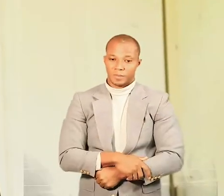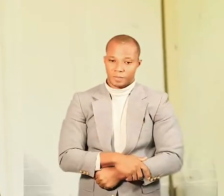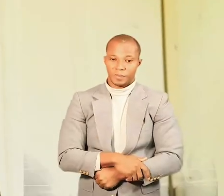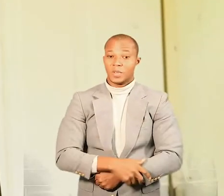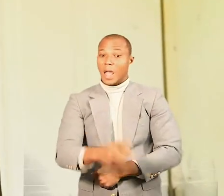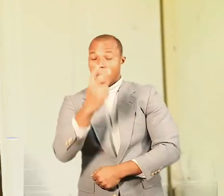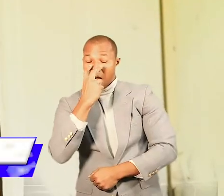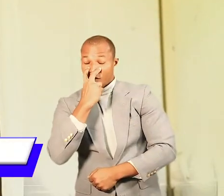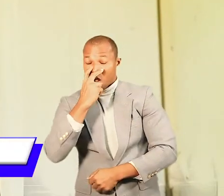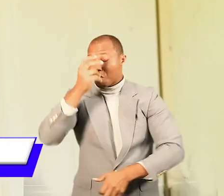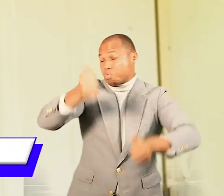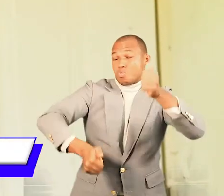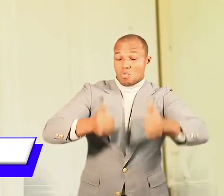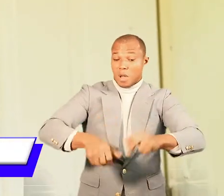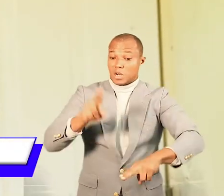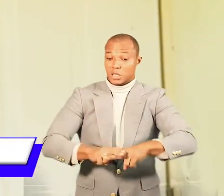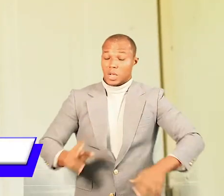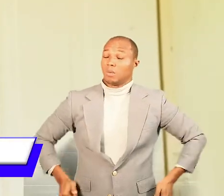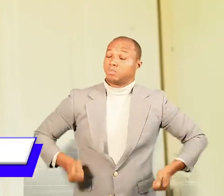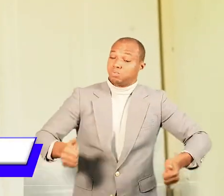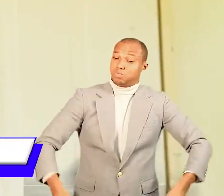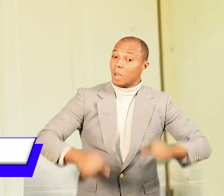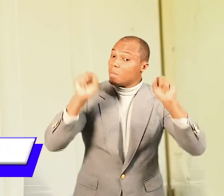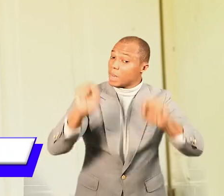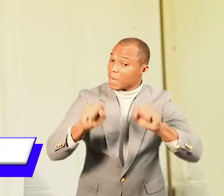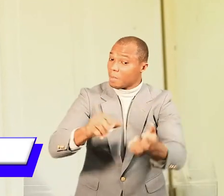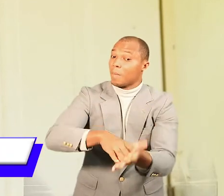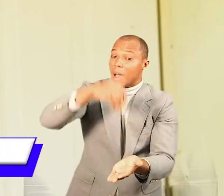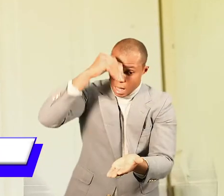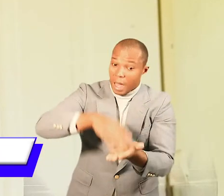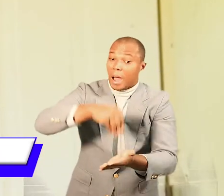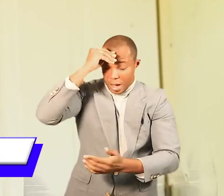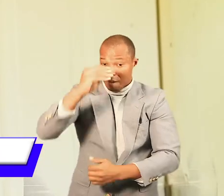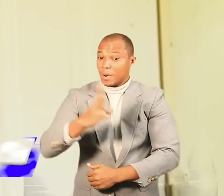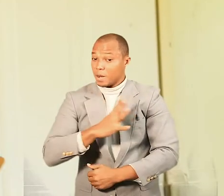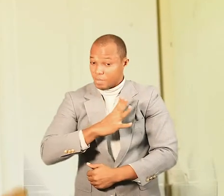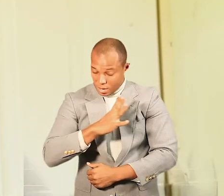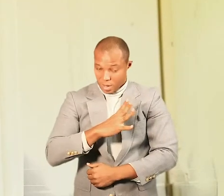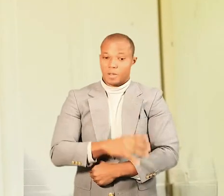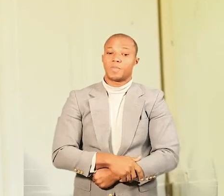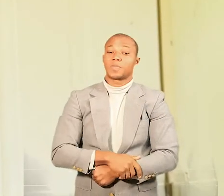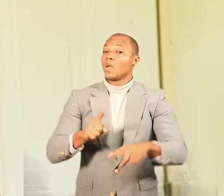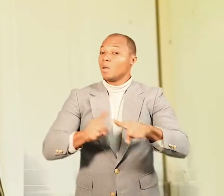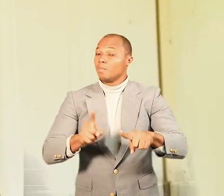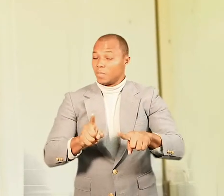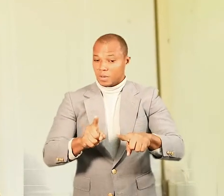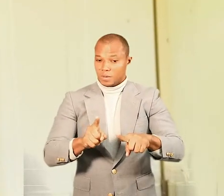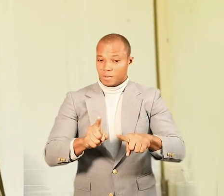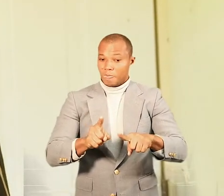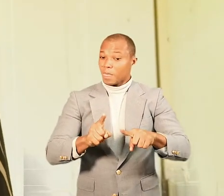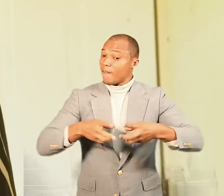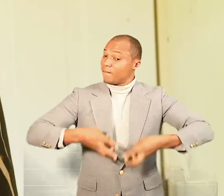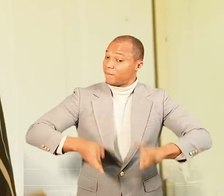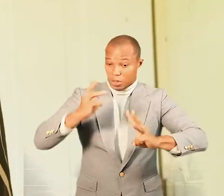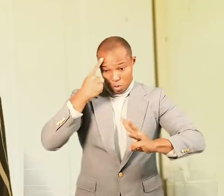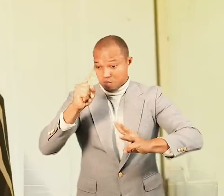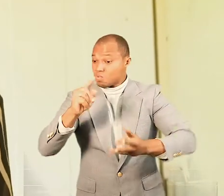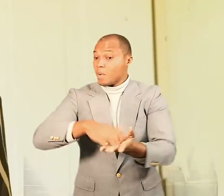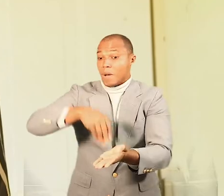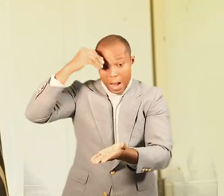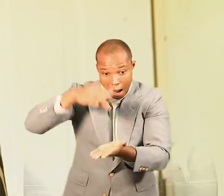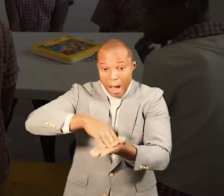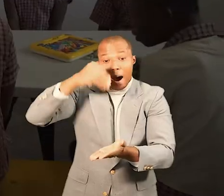peut-être soit li aveugle ou bien les sous-chaises ou l'autre, il pas qu'apprendre. Au contraire, il est capable d'apprendre même avec tout le monde, mais sauf que il a une façon pas